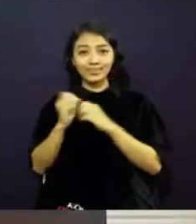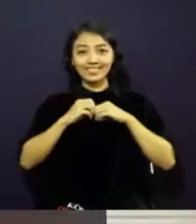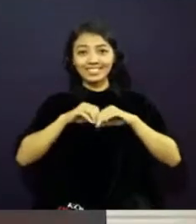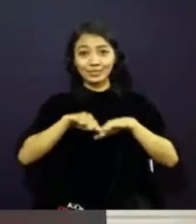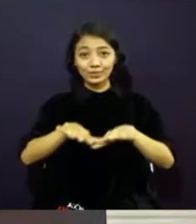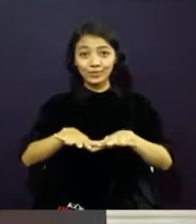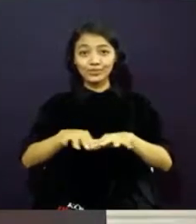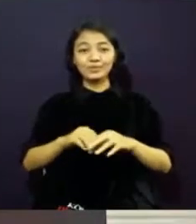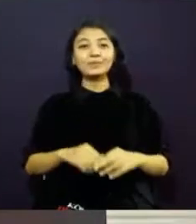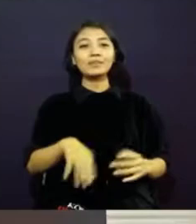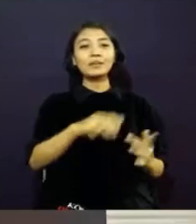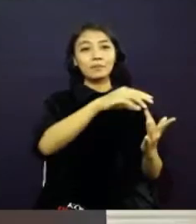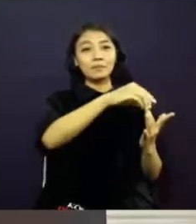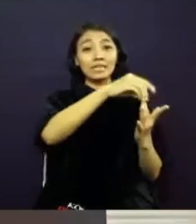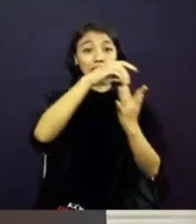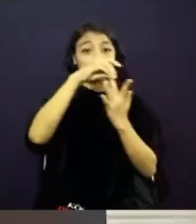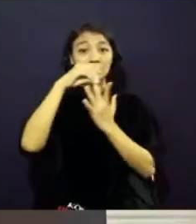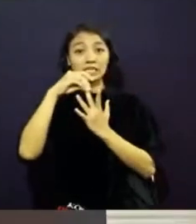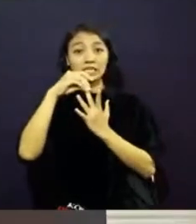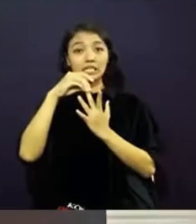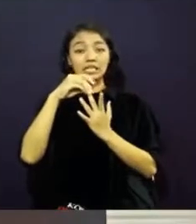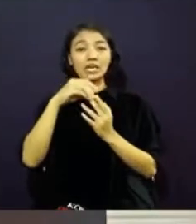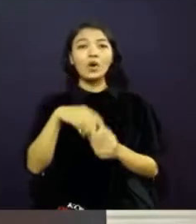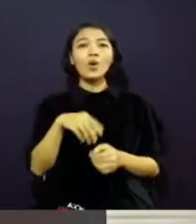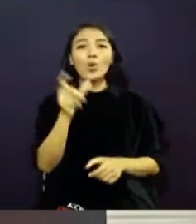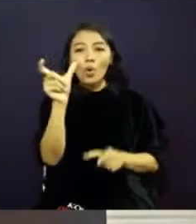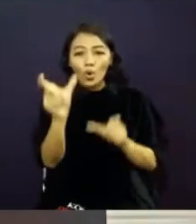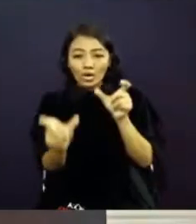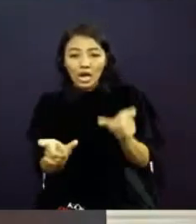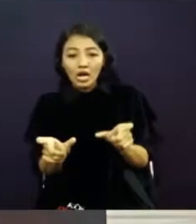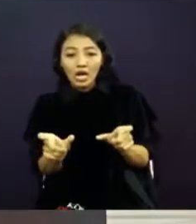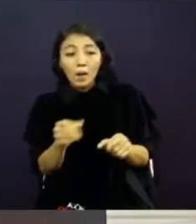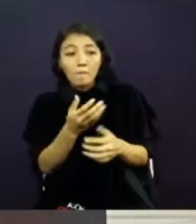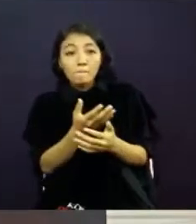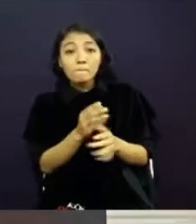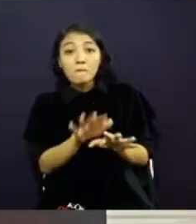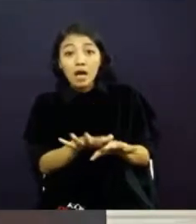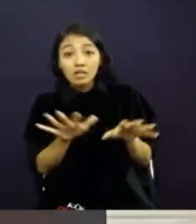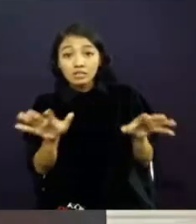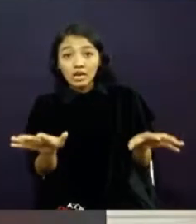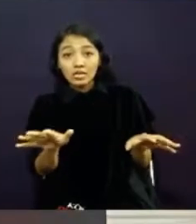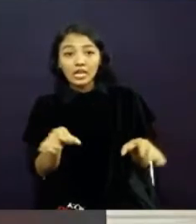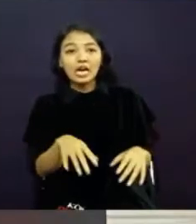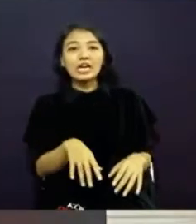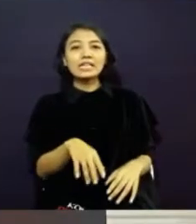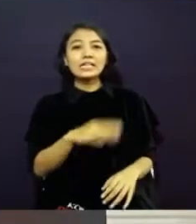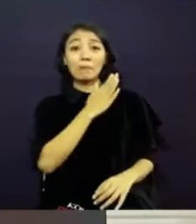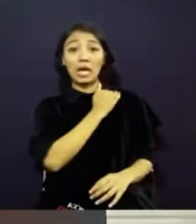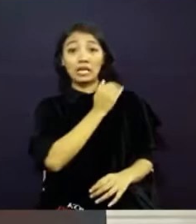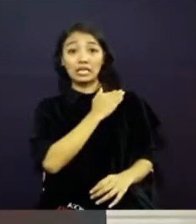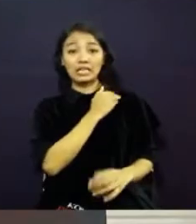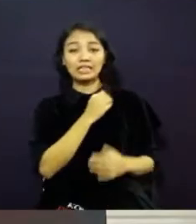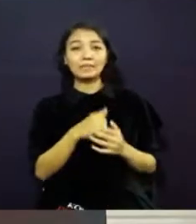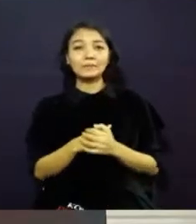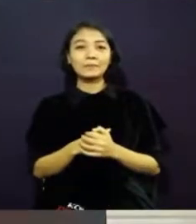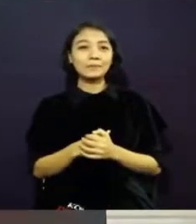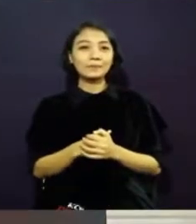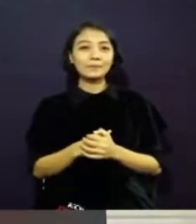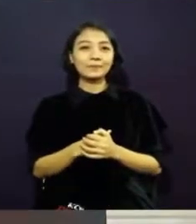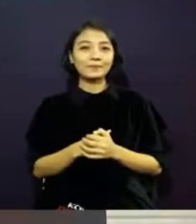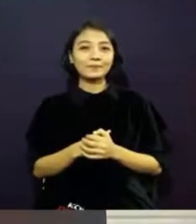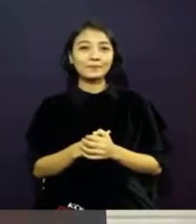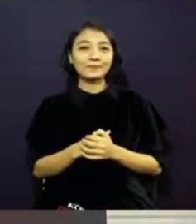diantara orang-orang yang dipanggilnya untuk menjalankan secara terbuka dalam namanya